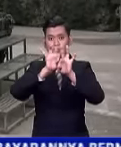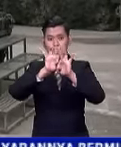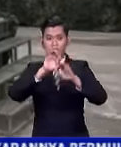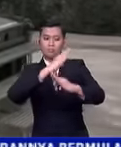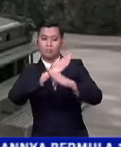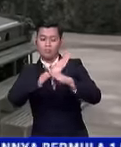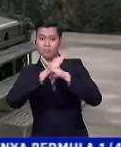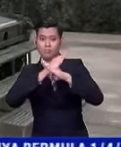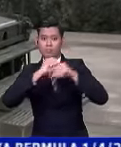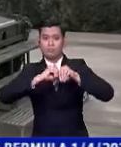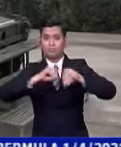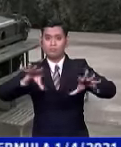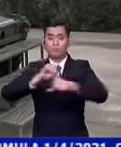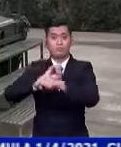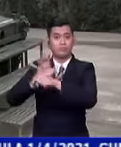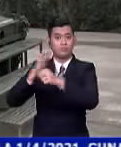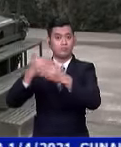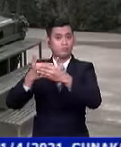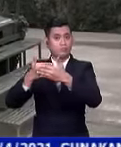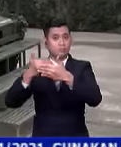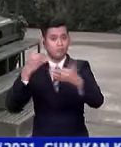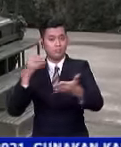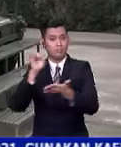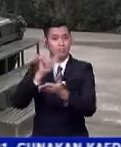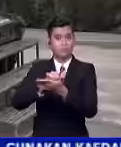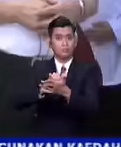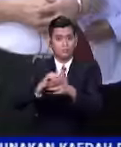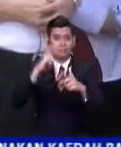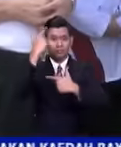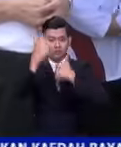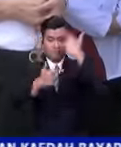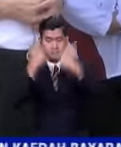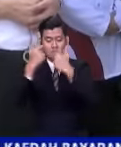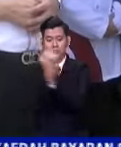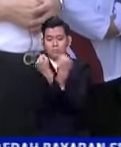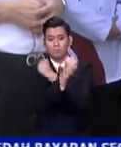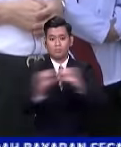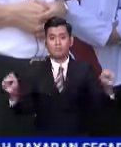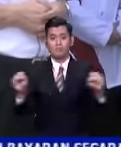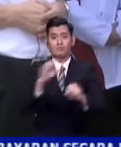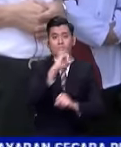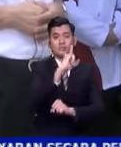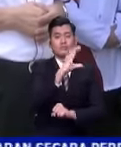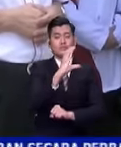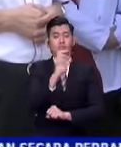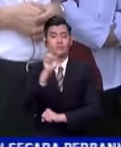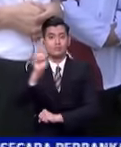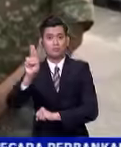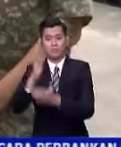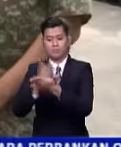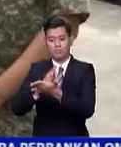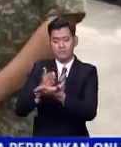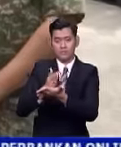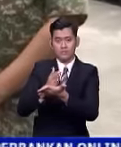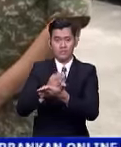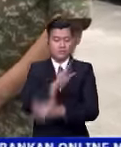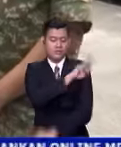wabak COVID-19. Beliau terdahulu mengadakan lawatan bagi melihat persiapan field ICU Hospital Kepala Batas pagi